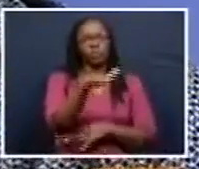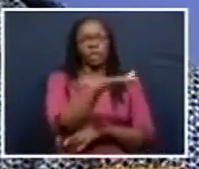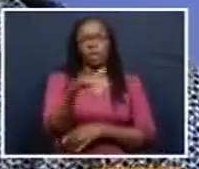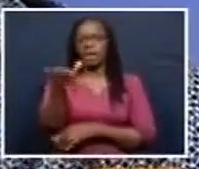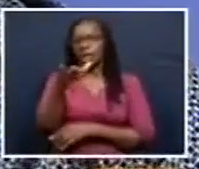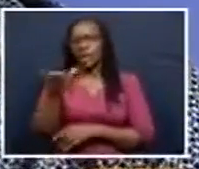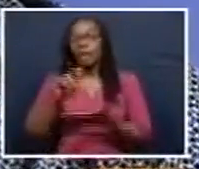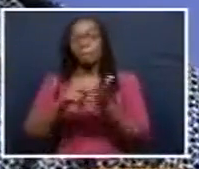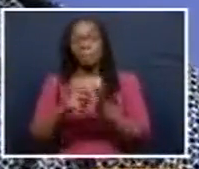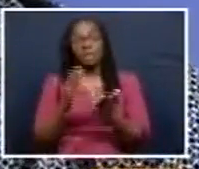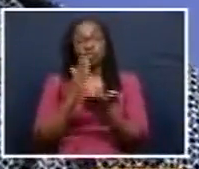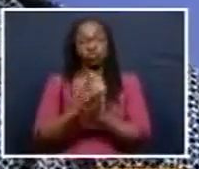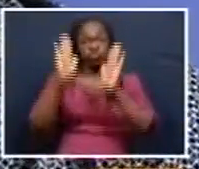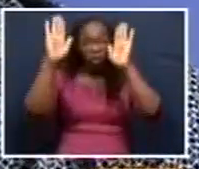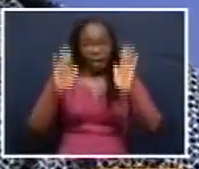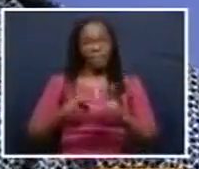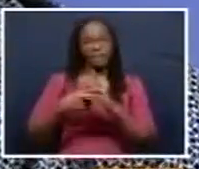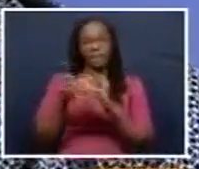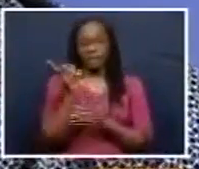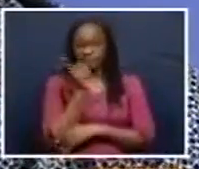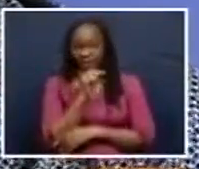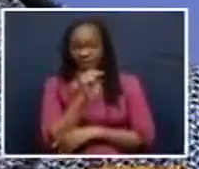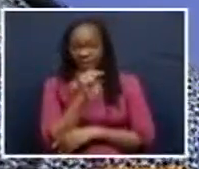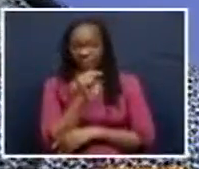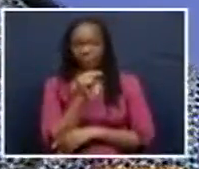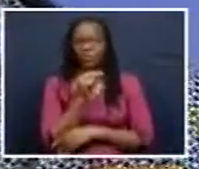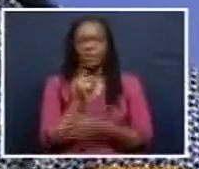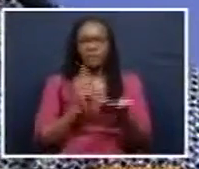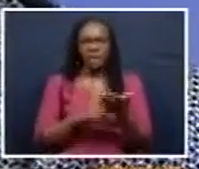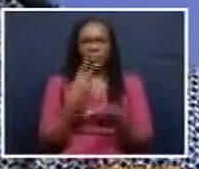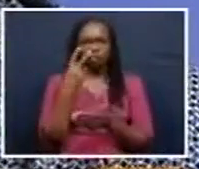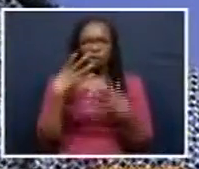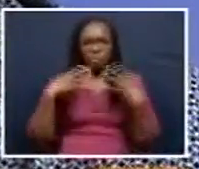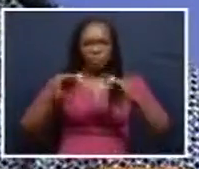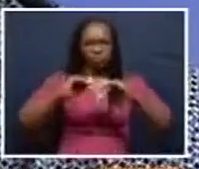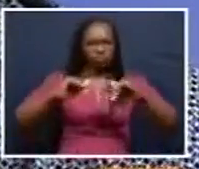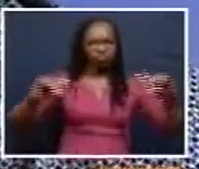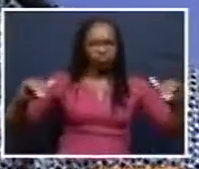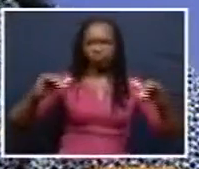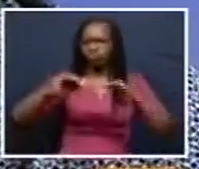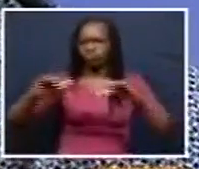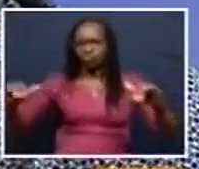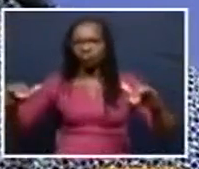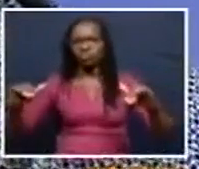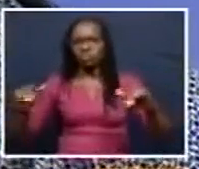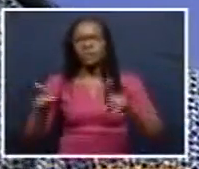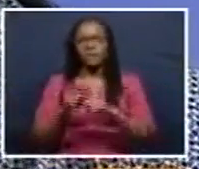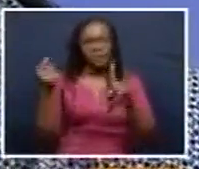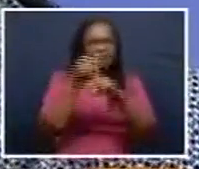kampeni imeanza mapema na ukiona watu wamegawanyika na vita already na fujo